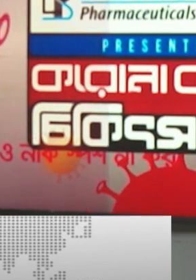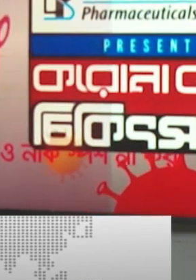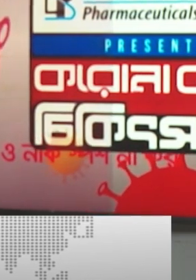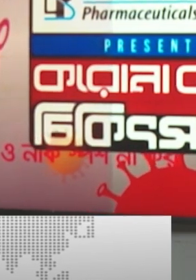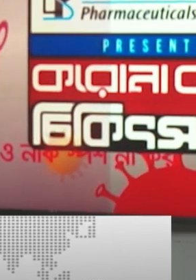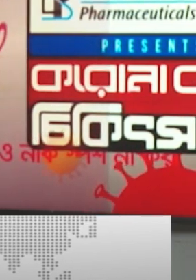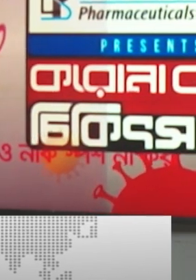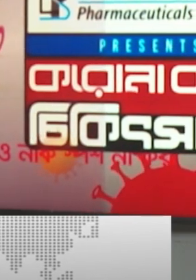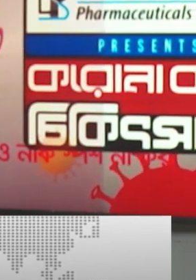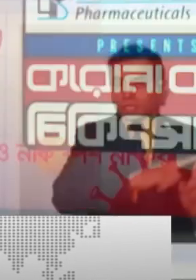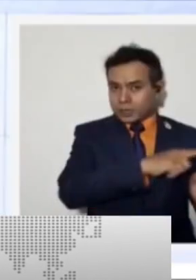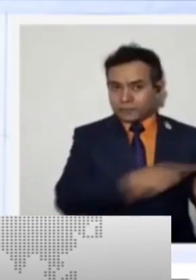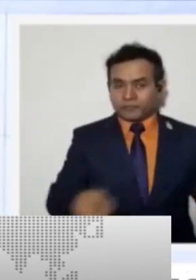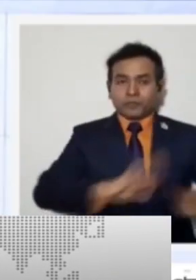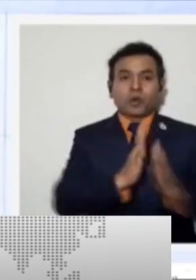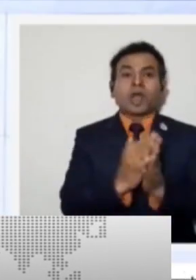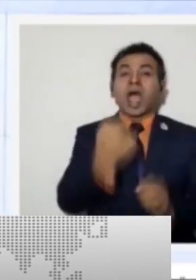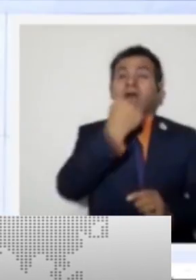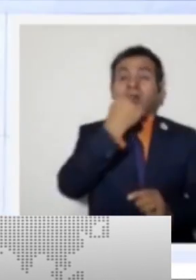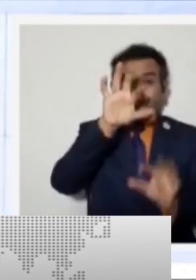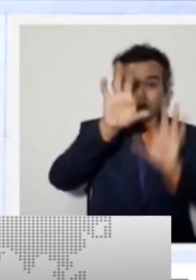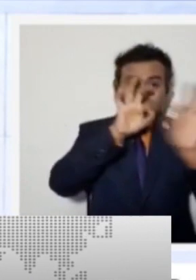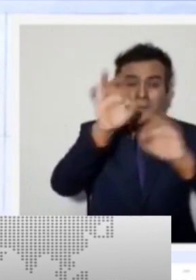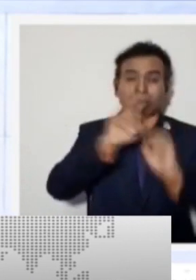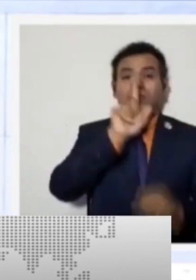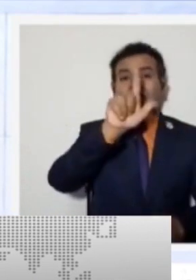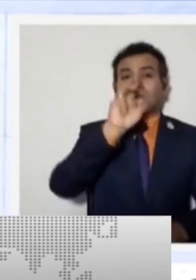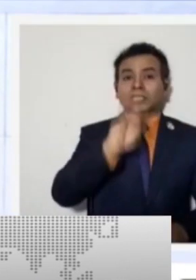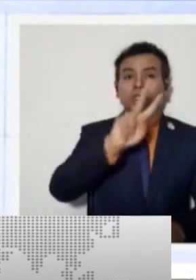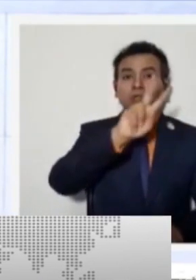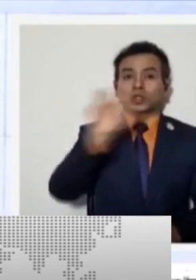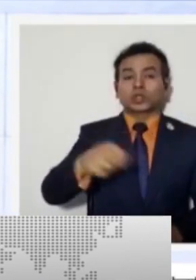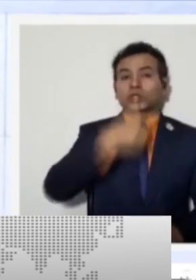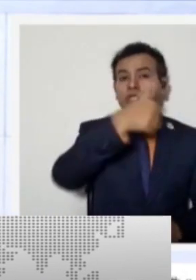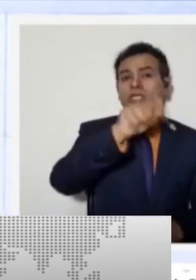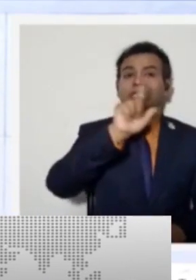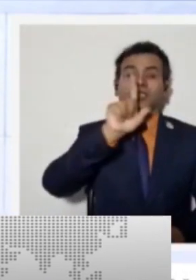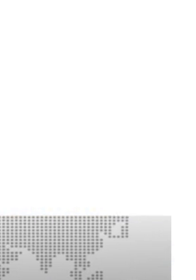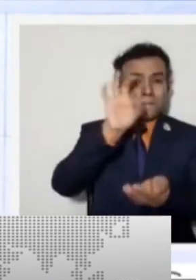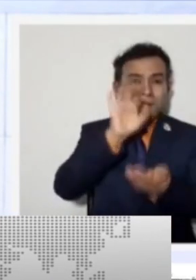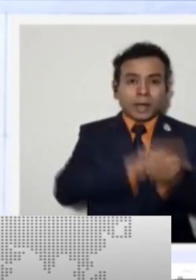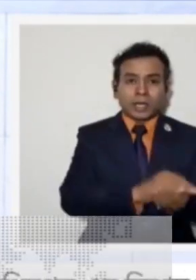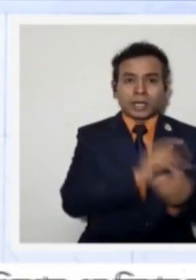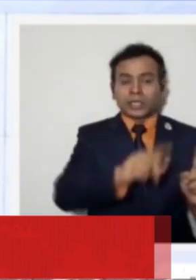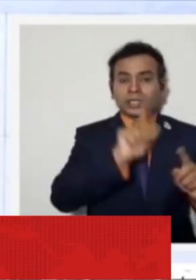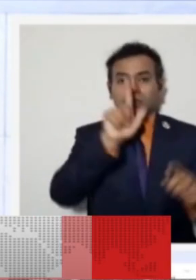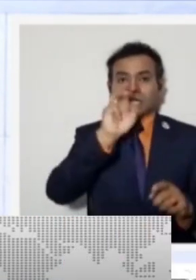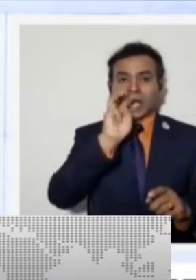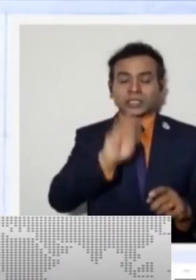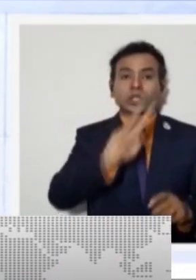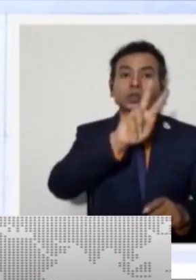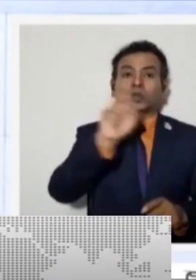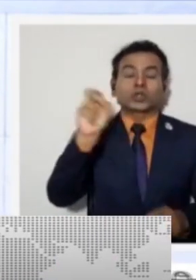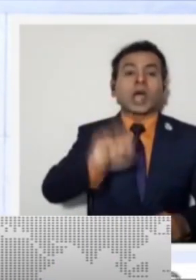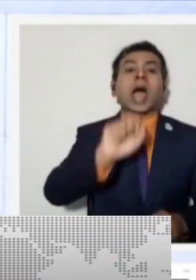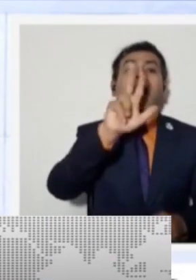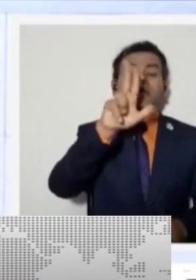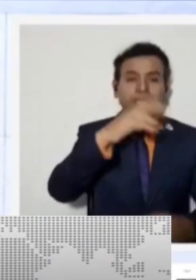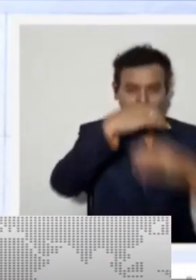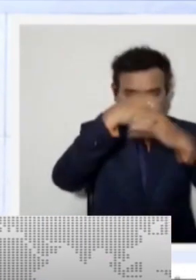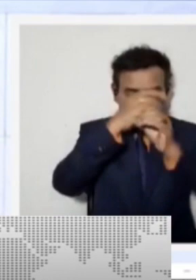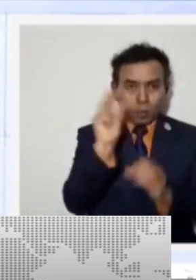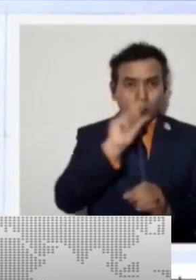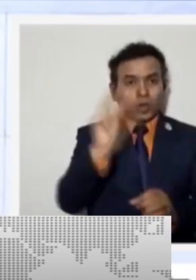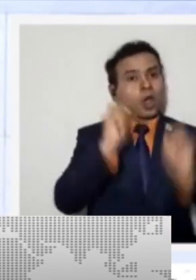তথ্য তুলে ধরা হয়। আমাদের 24 ঘন্টায় নমুনা সংগ্রহ হয়েছে 7267 এবং আমরা